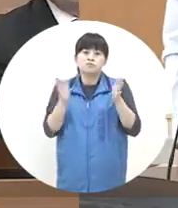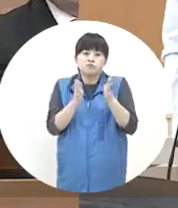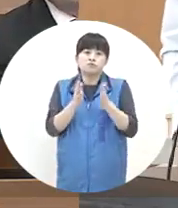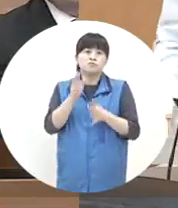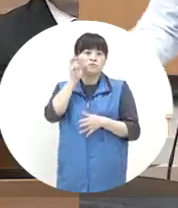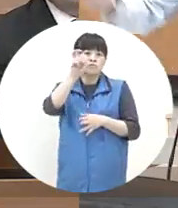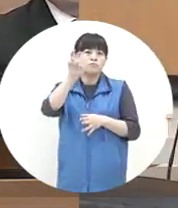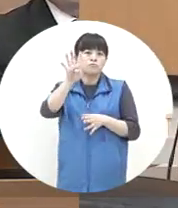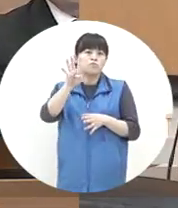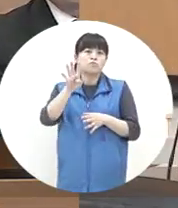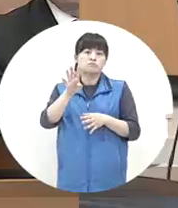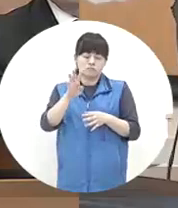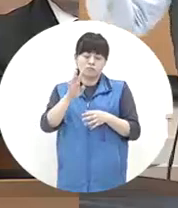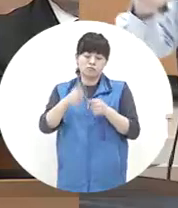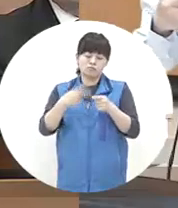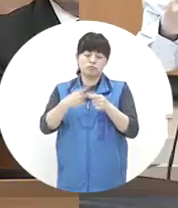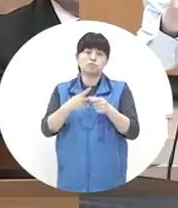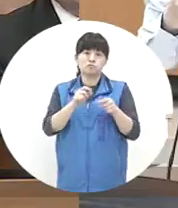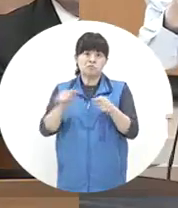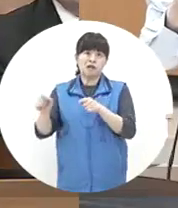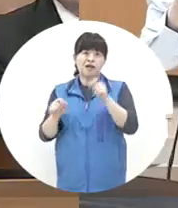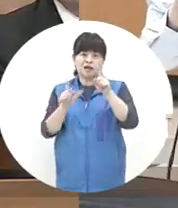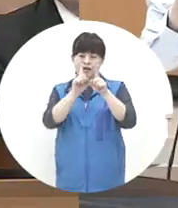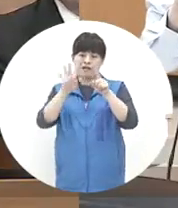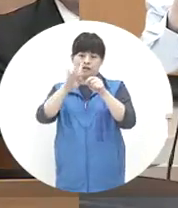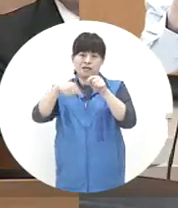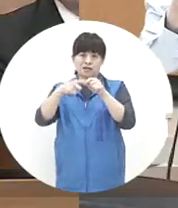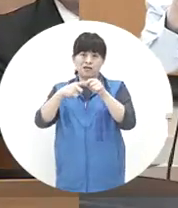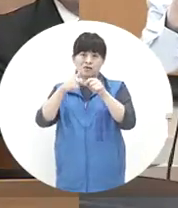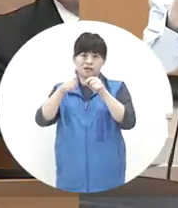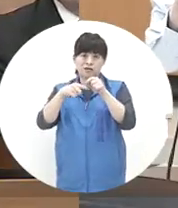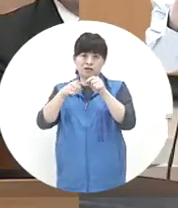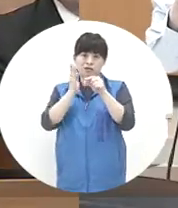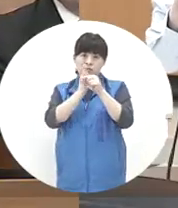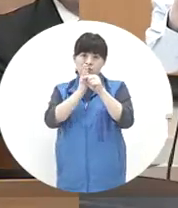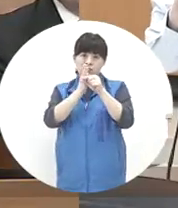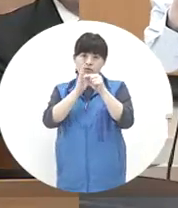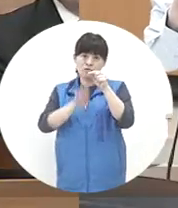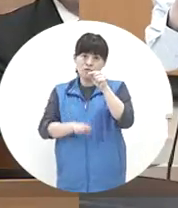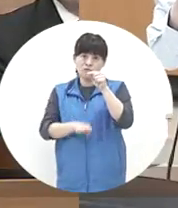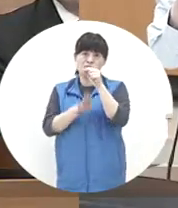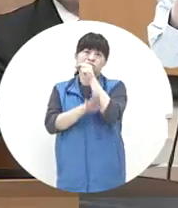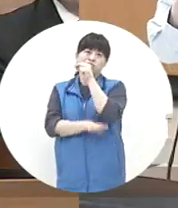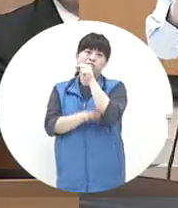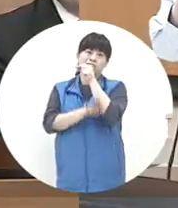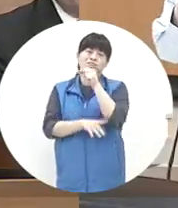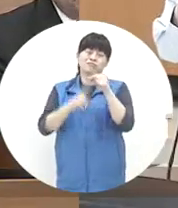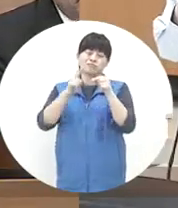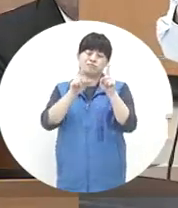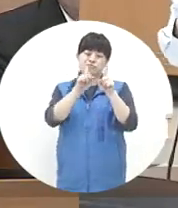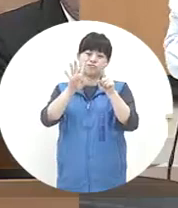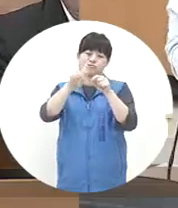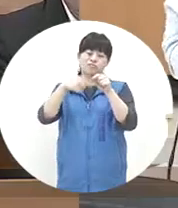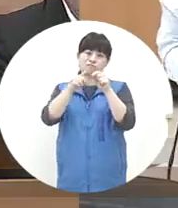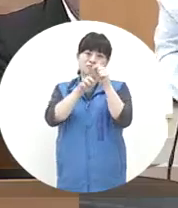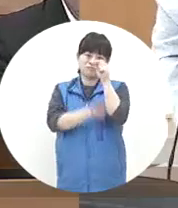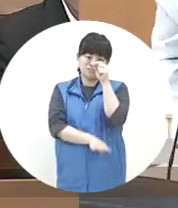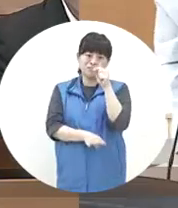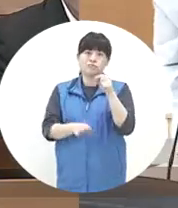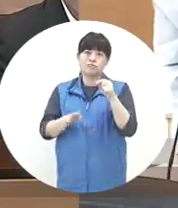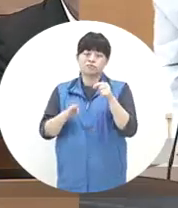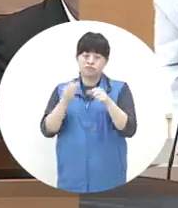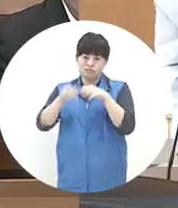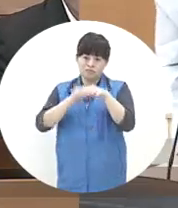24个月这样。 啊，所以现在要到114年的年初、年终还是年底才可以做好？ 年底完工。 年底完工，那通车不就要